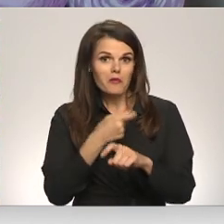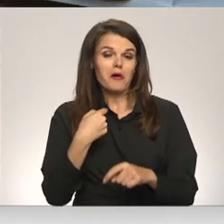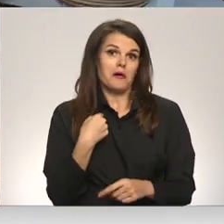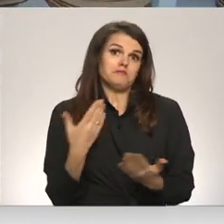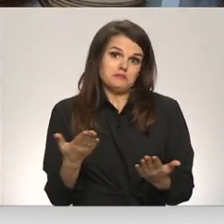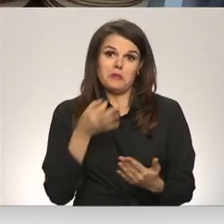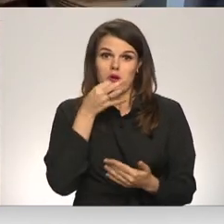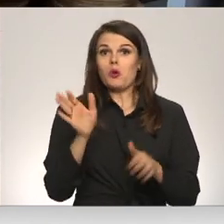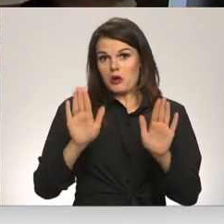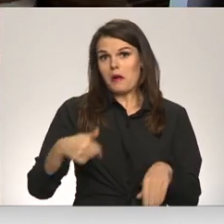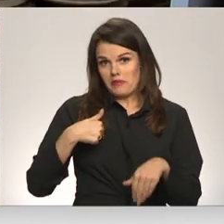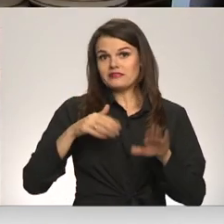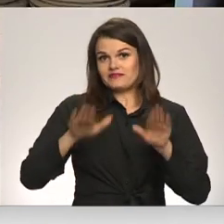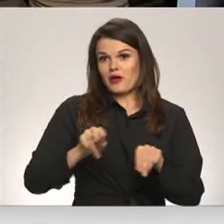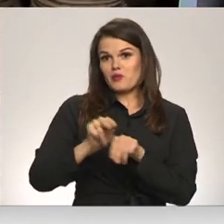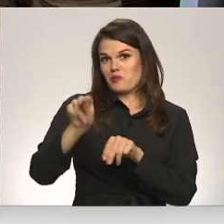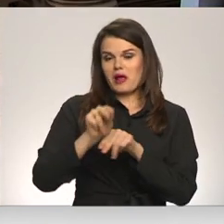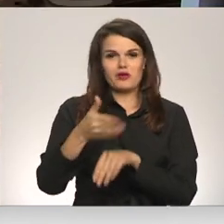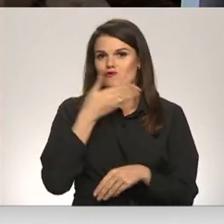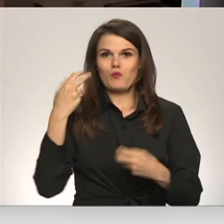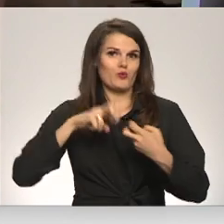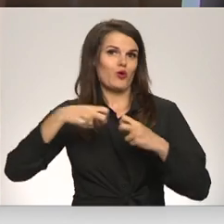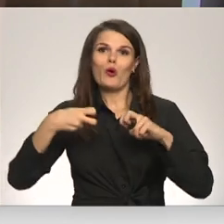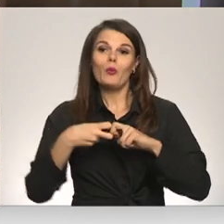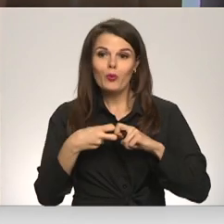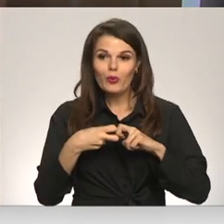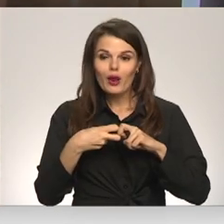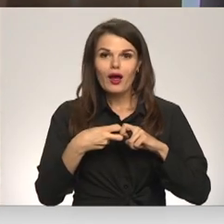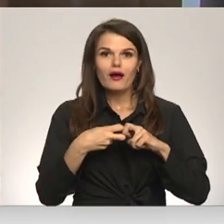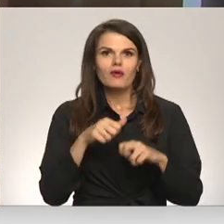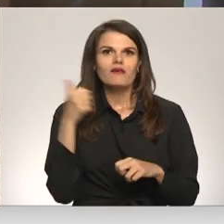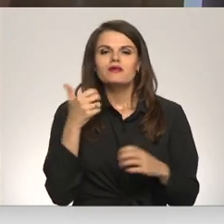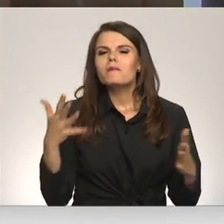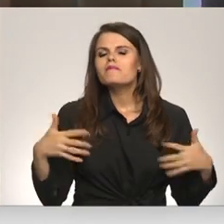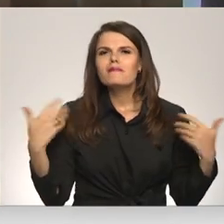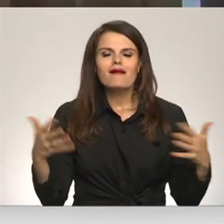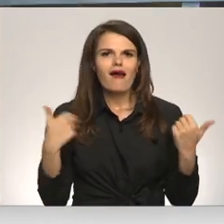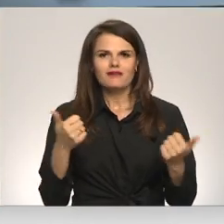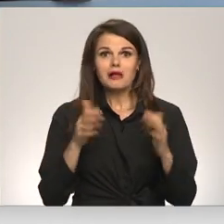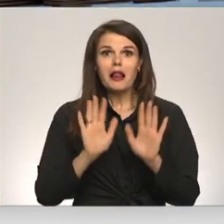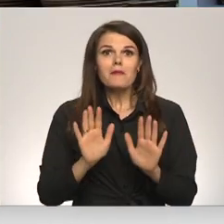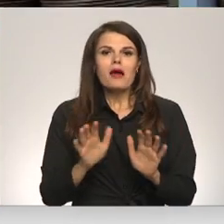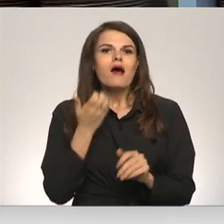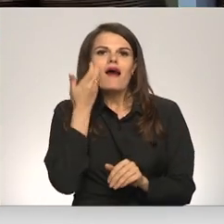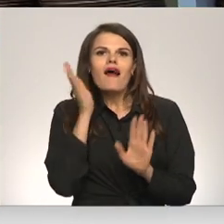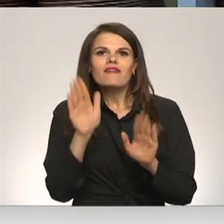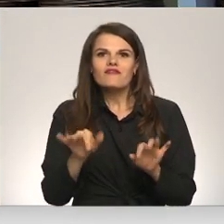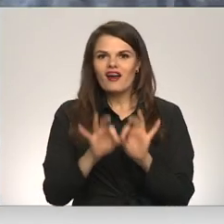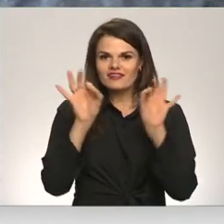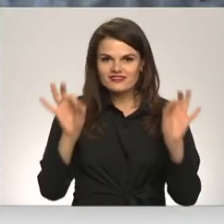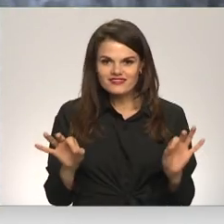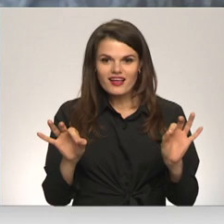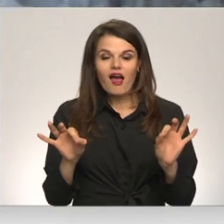viņai saku, nu labi, es varu iemācīt, nav nekādu problēmu. Viņa bija tik priecīga un labi, kad mēs varam sākt?